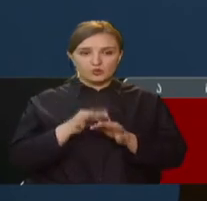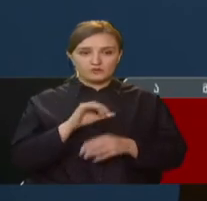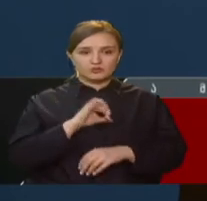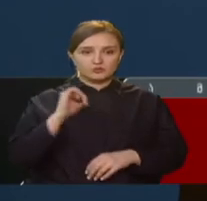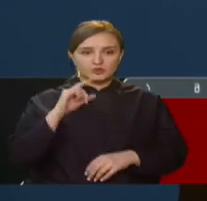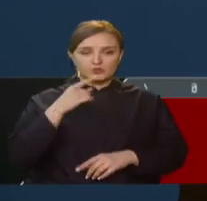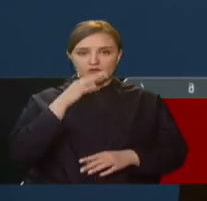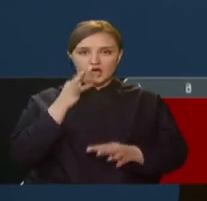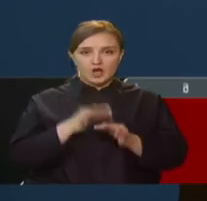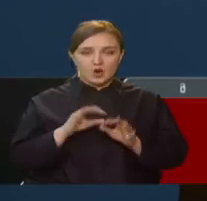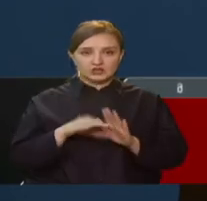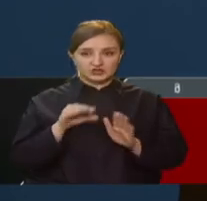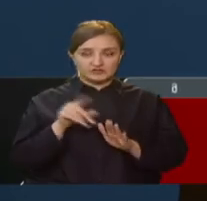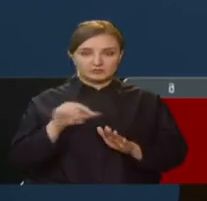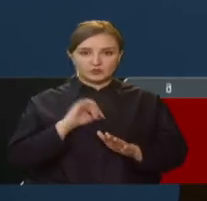դիձախիս, արջևն է բի